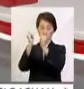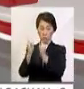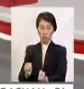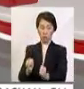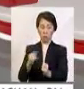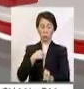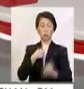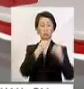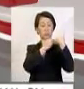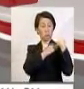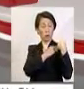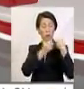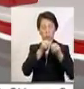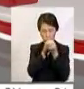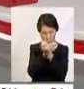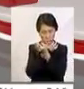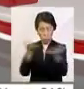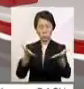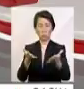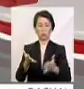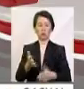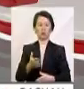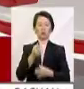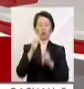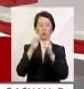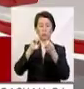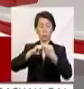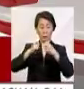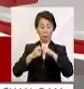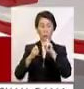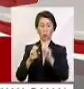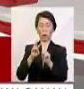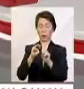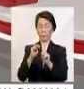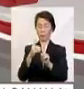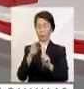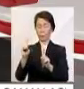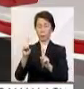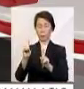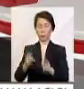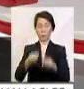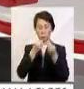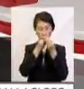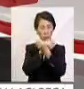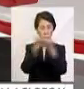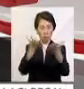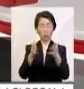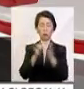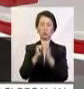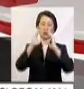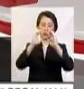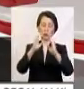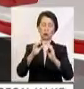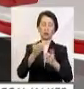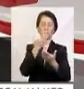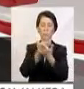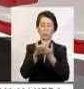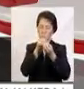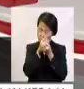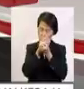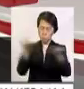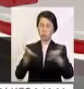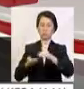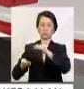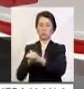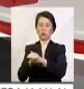yang bertanggungjawab mendedahkan skandal 1MDB. Katanya memberi maklumat atau whistleblower adalah cara terbaik untuk membongkar